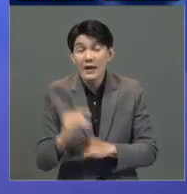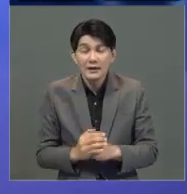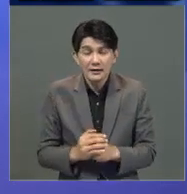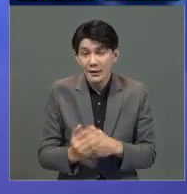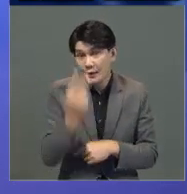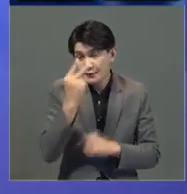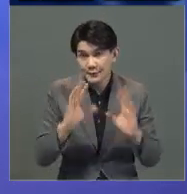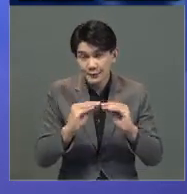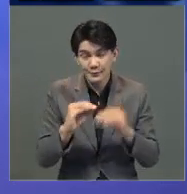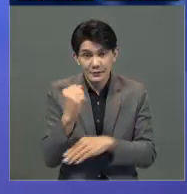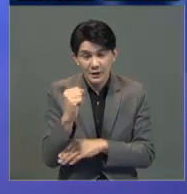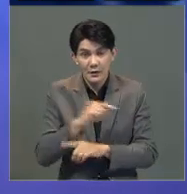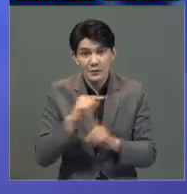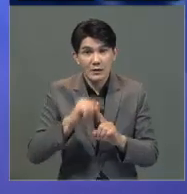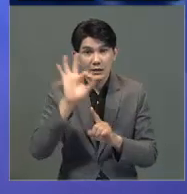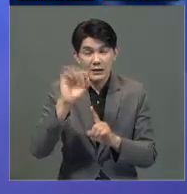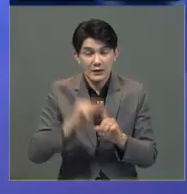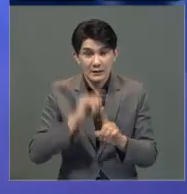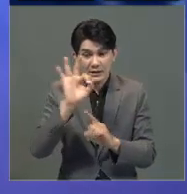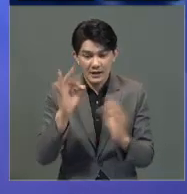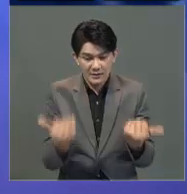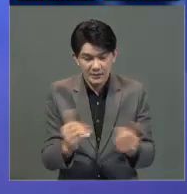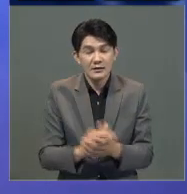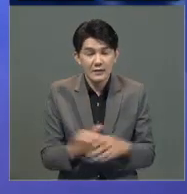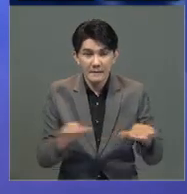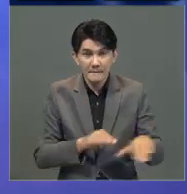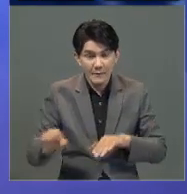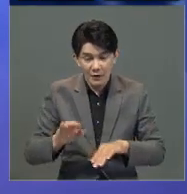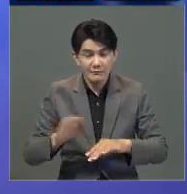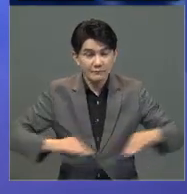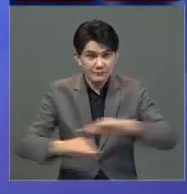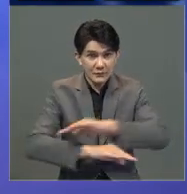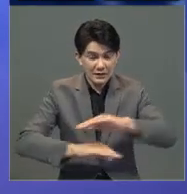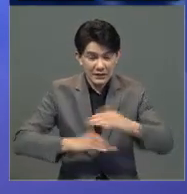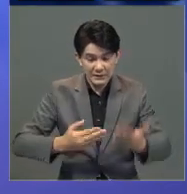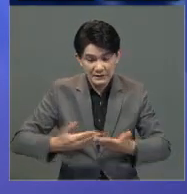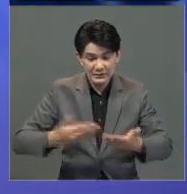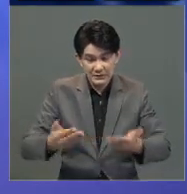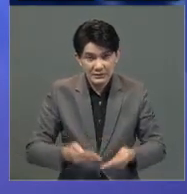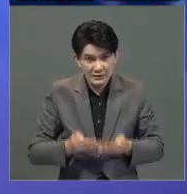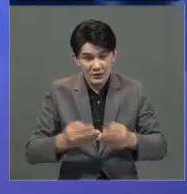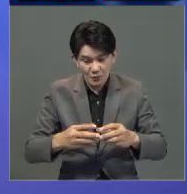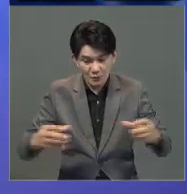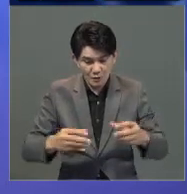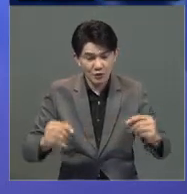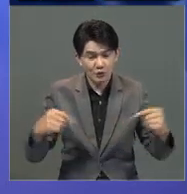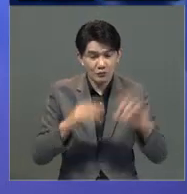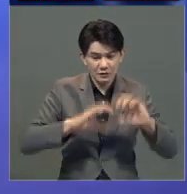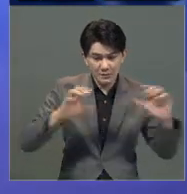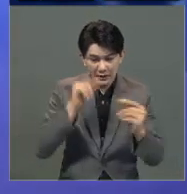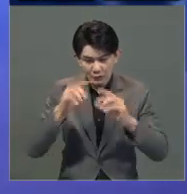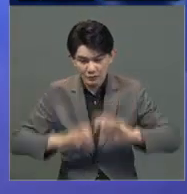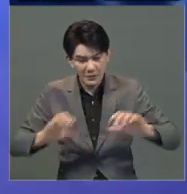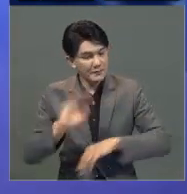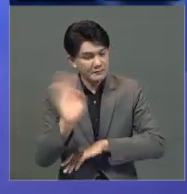พร้อมจับตาการประชุมสภาในวันที่ 9ก.ย.นี้พร้อมเตรียมเปิดหลักฐานว่าการจะซื้อเรือดำน้ำไม่ใช่จีทูจี